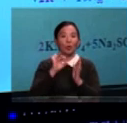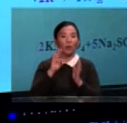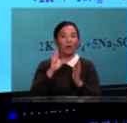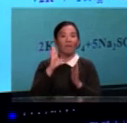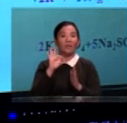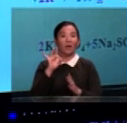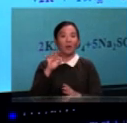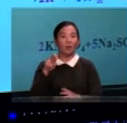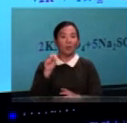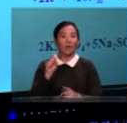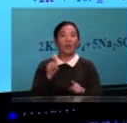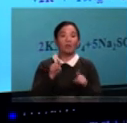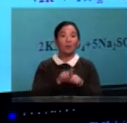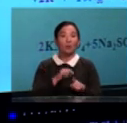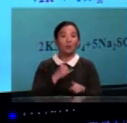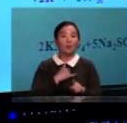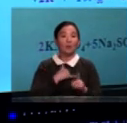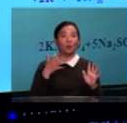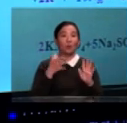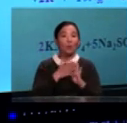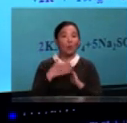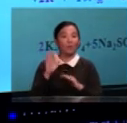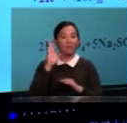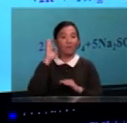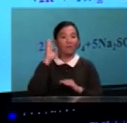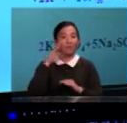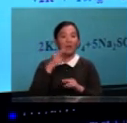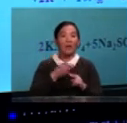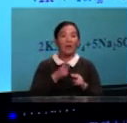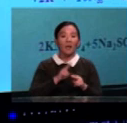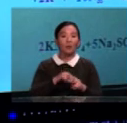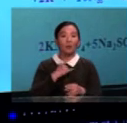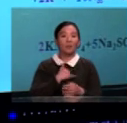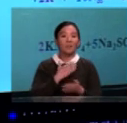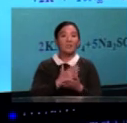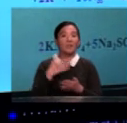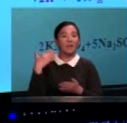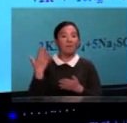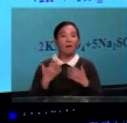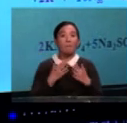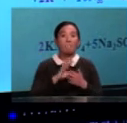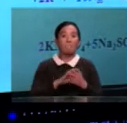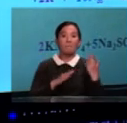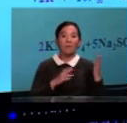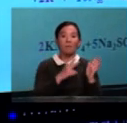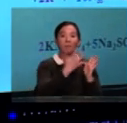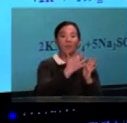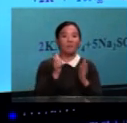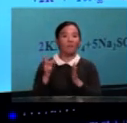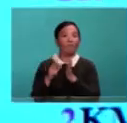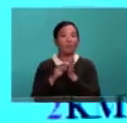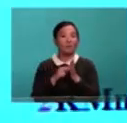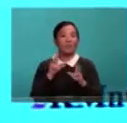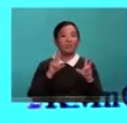водорода. Также у нас с вами уходят молекулы воды. С левой стороны у нас 5 молекул воды, с правой 8.